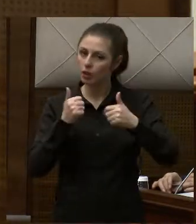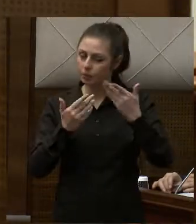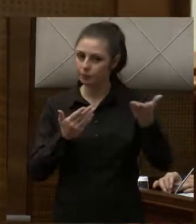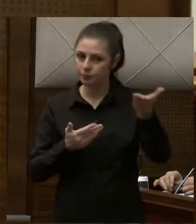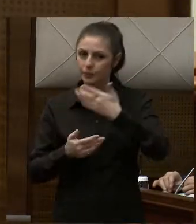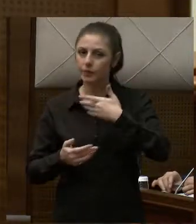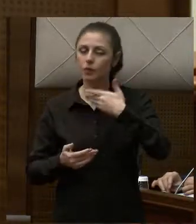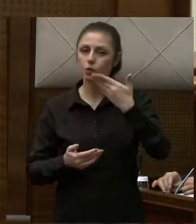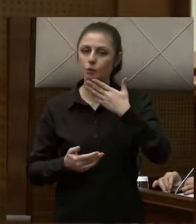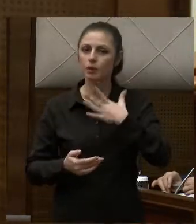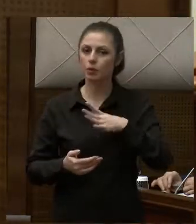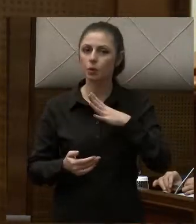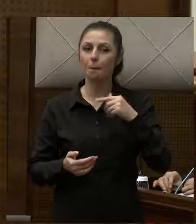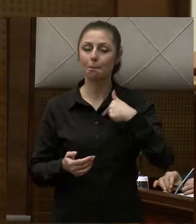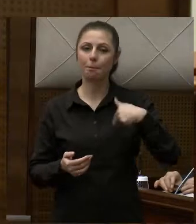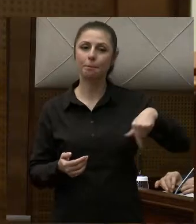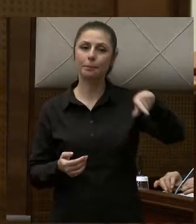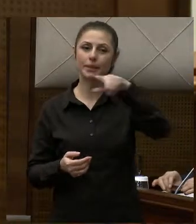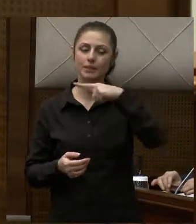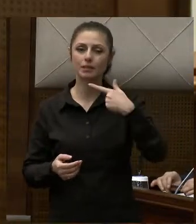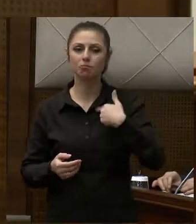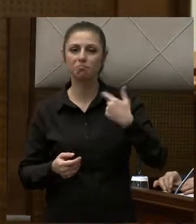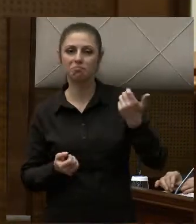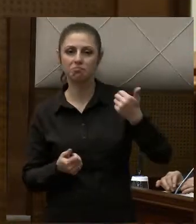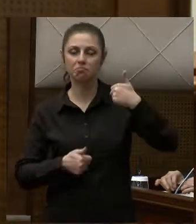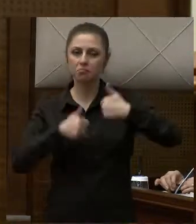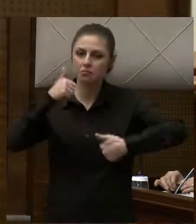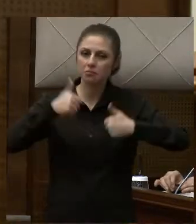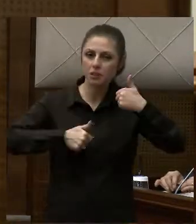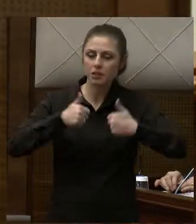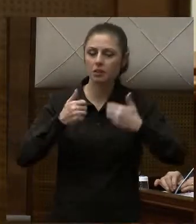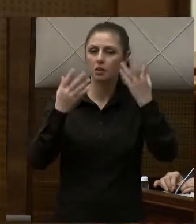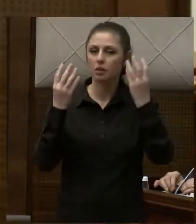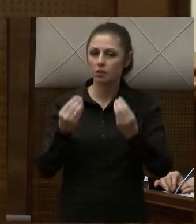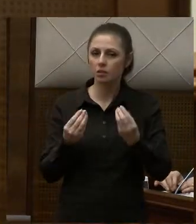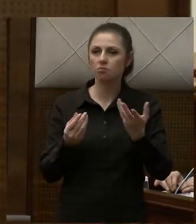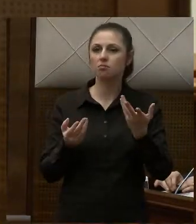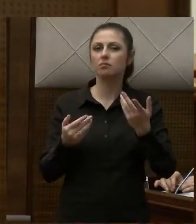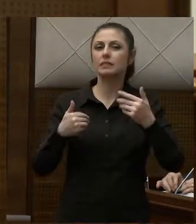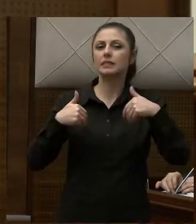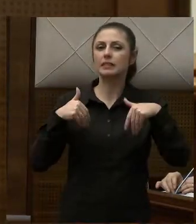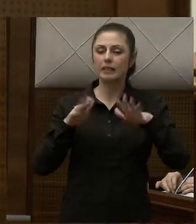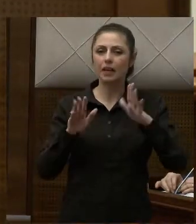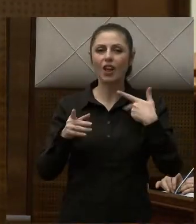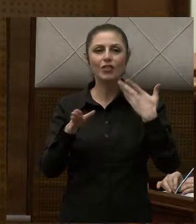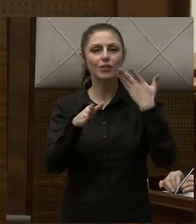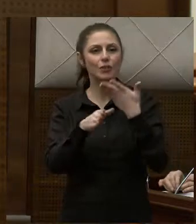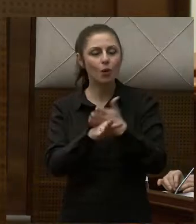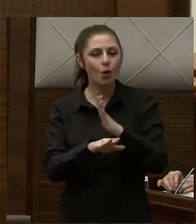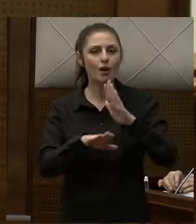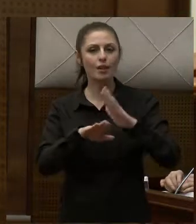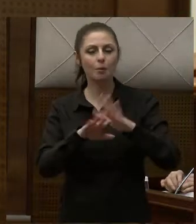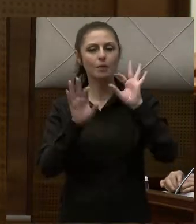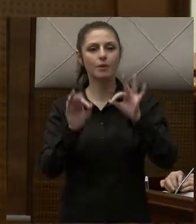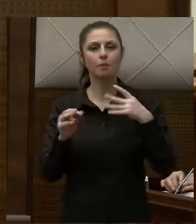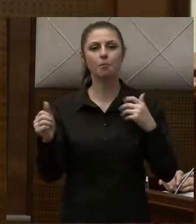istiyorum. Bizler muhalefet üyeleri olarak, muhalefet anlayışı içerisinde değil, doğru yapılanların her zaman